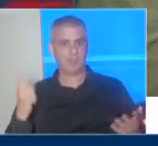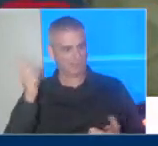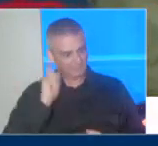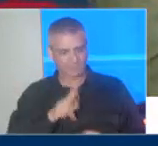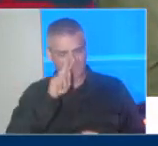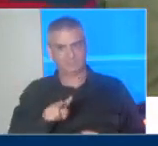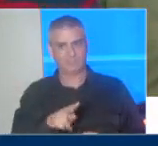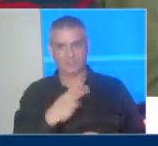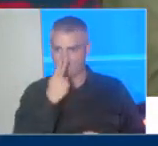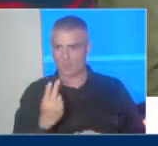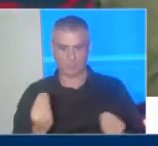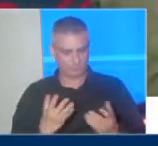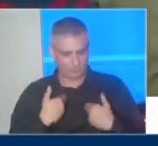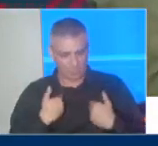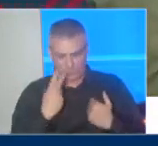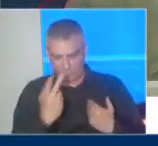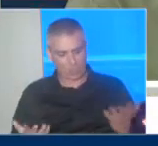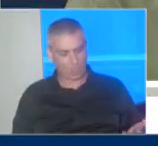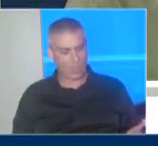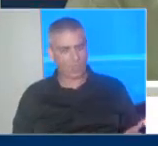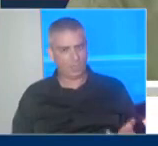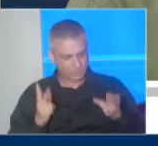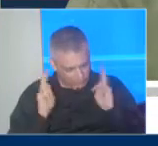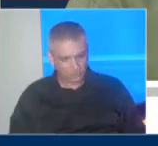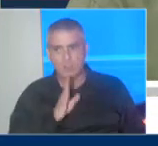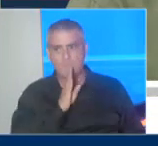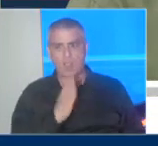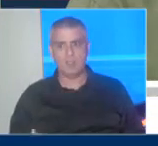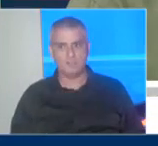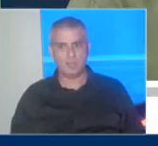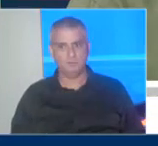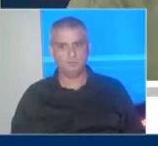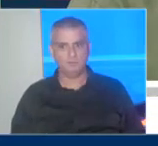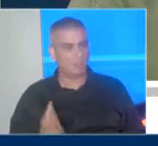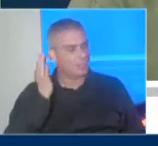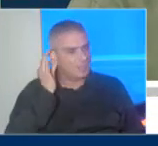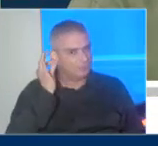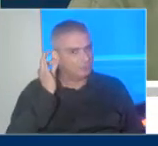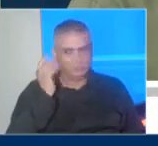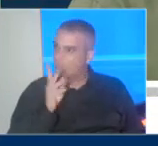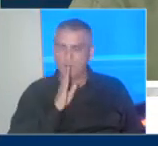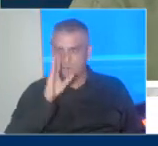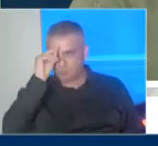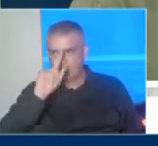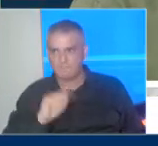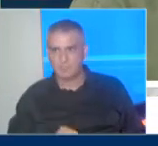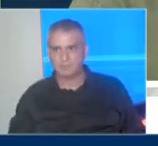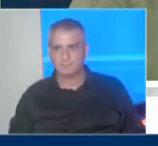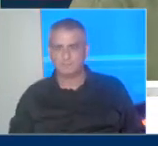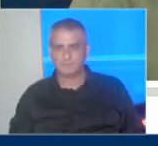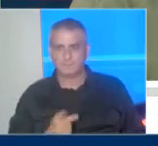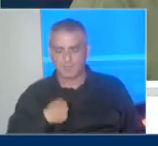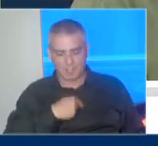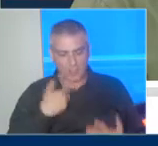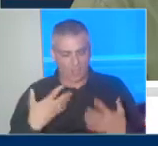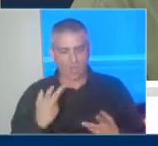אמור להסתכל על זה ולראות מה שאני רואה. יש בעיה של נשים שהיא לא בעיה של גברים.